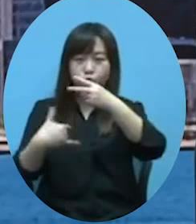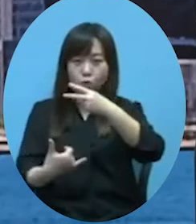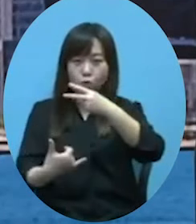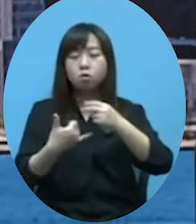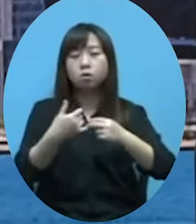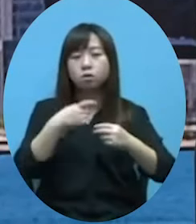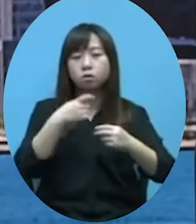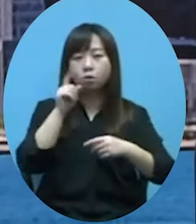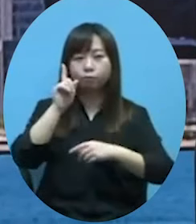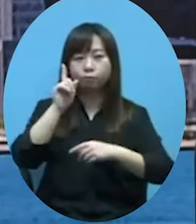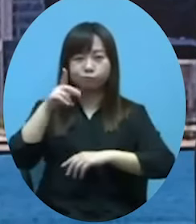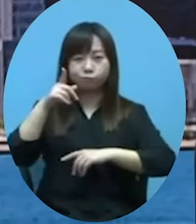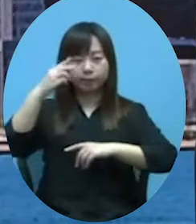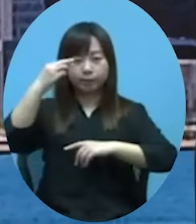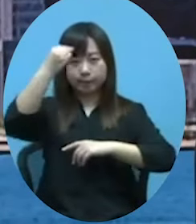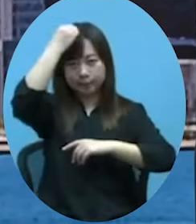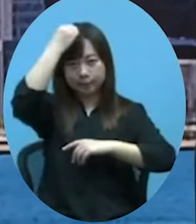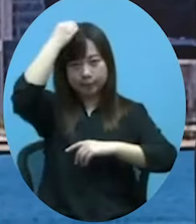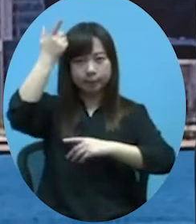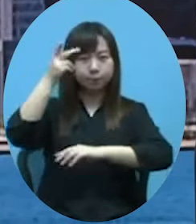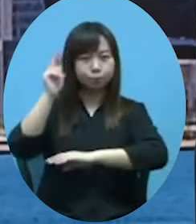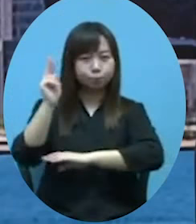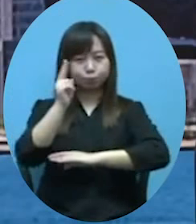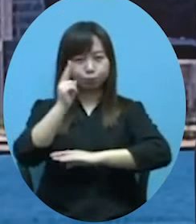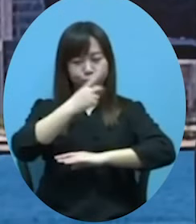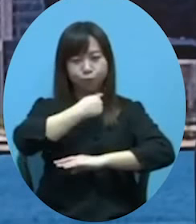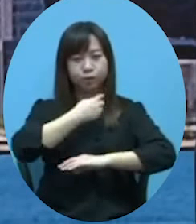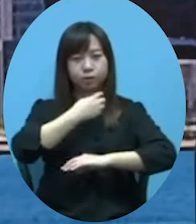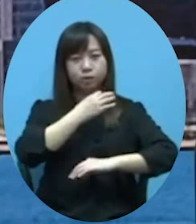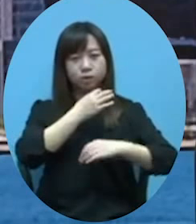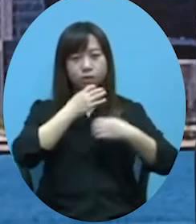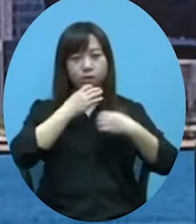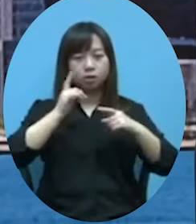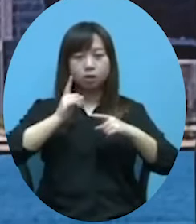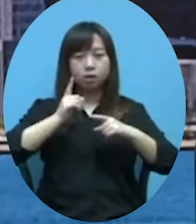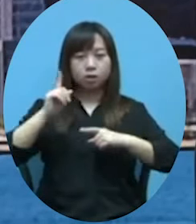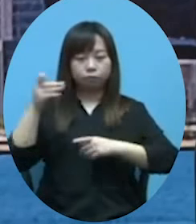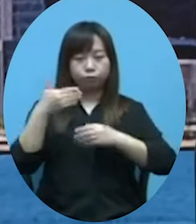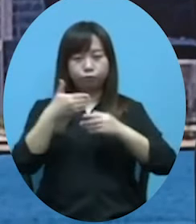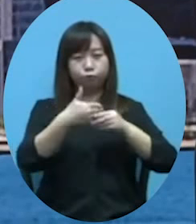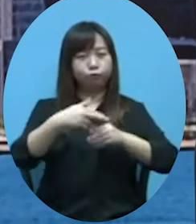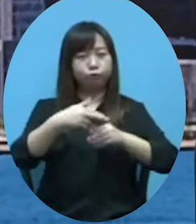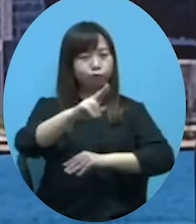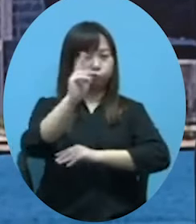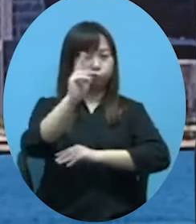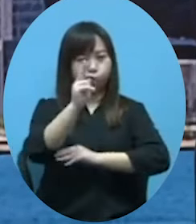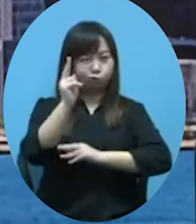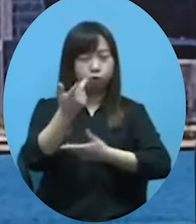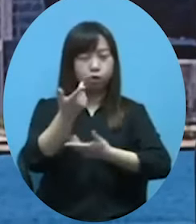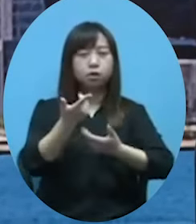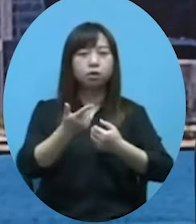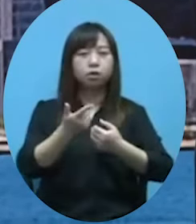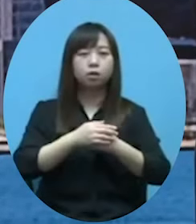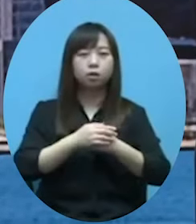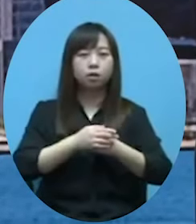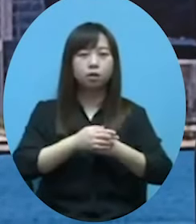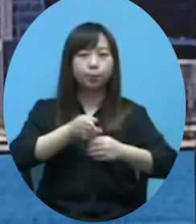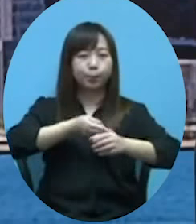有一些僧人在那裏做一些帶領的法會儀式大家